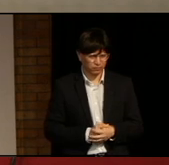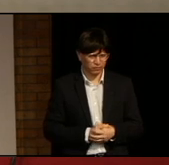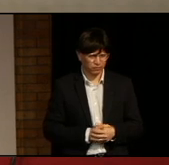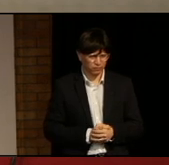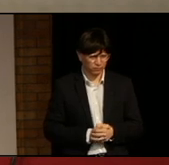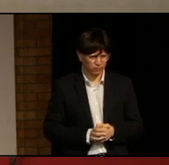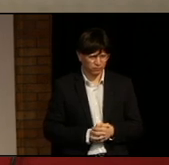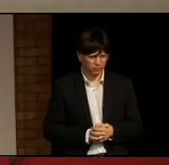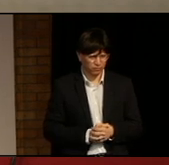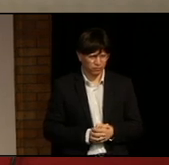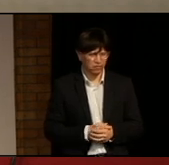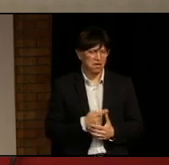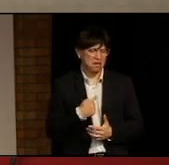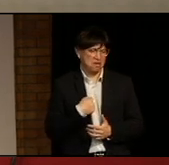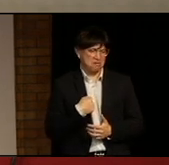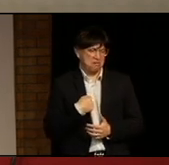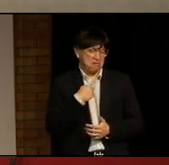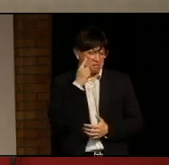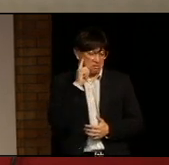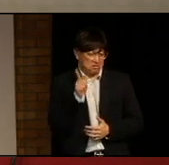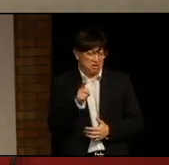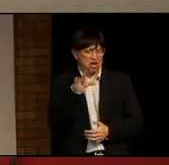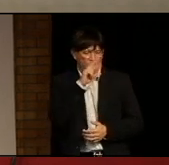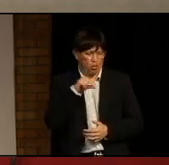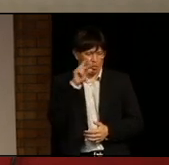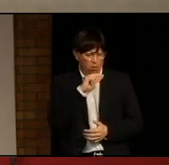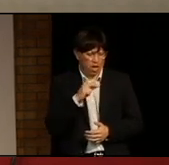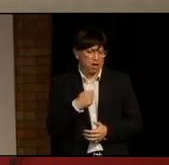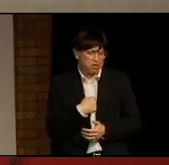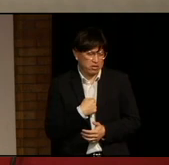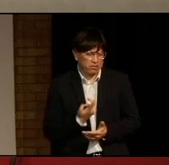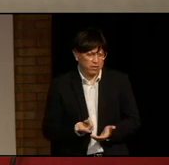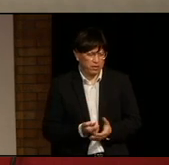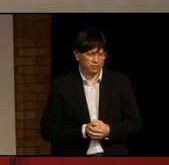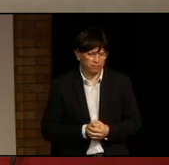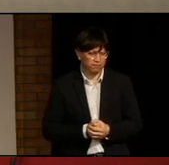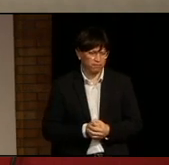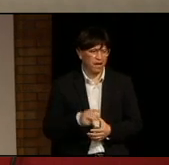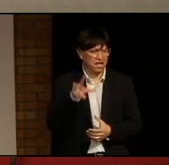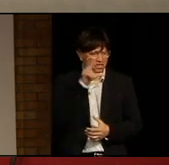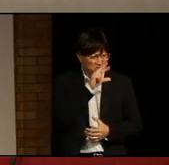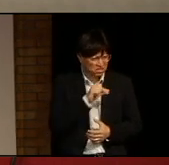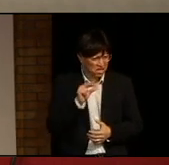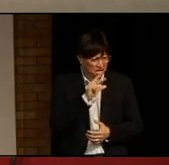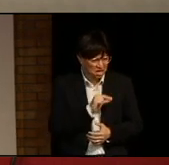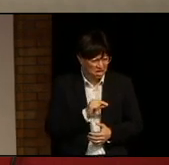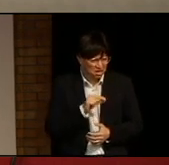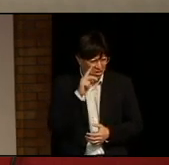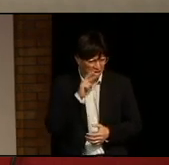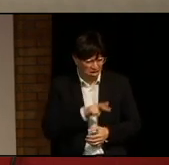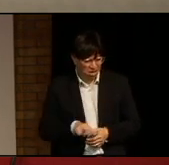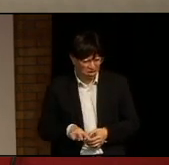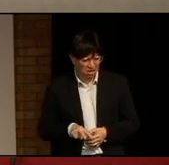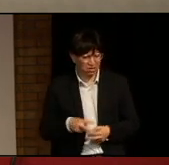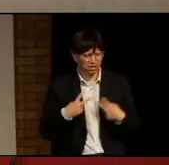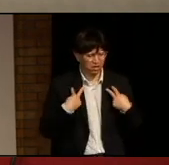integrale io certamente e qui parlo di me cerco di